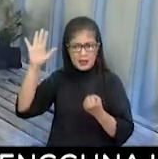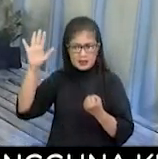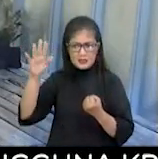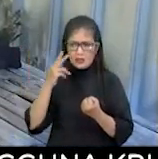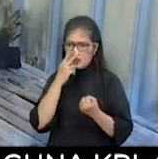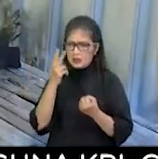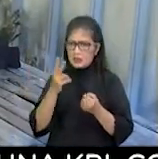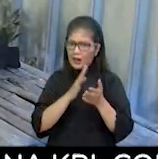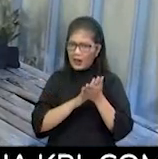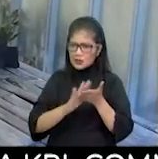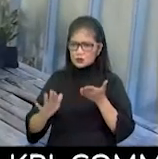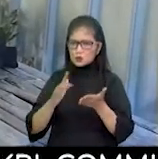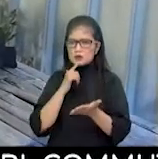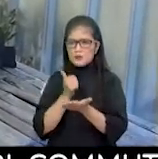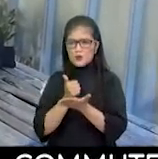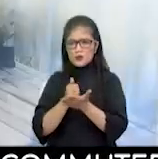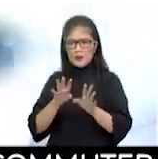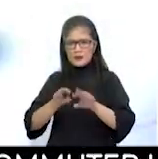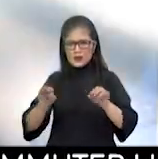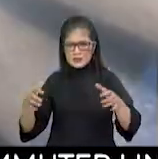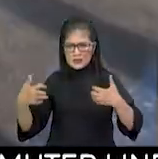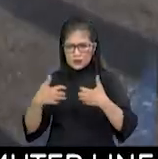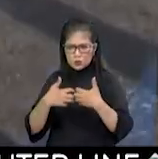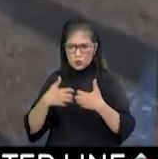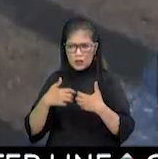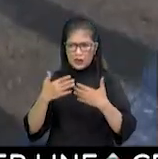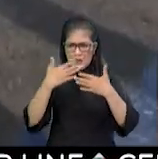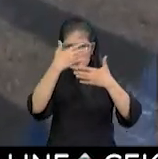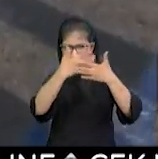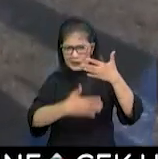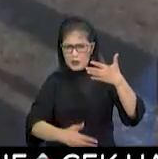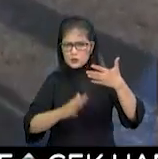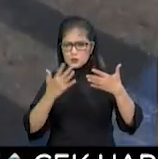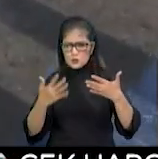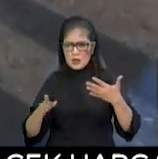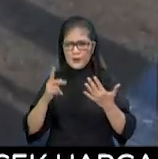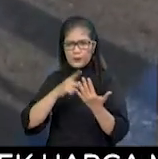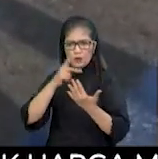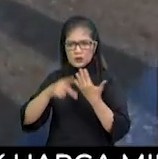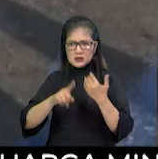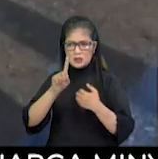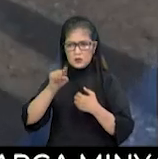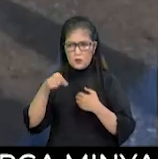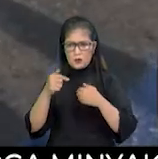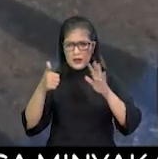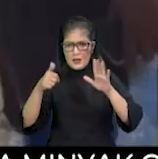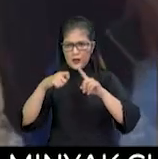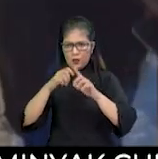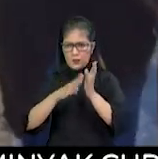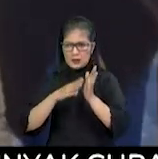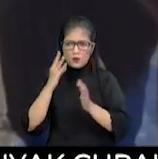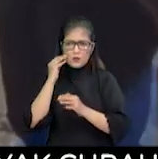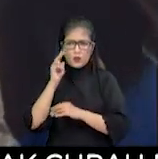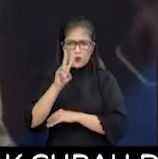bahwa pekerjaan tersebut sesuai dengan spesifikasi yang... Proyek sepanjang 1,6 km ini baru berusia 2 bulan dan